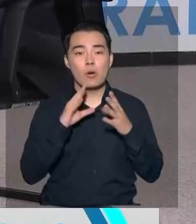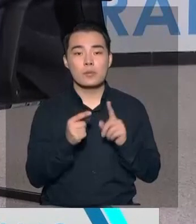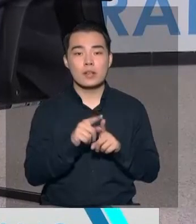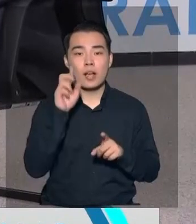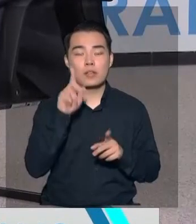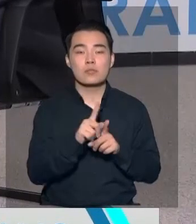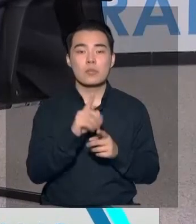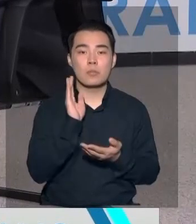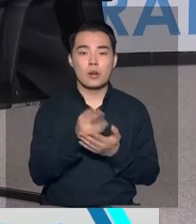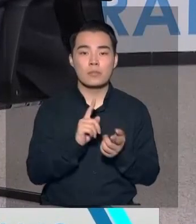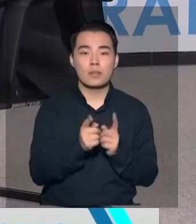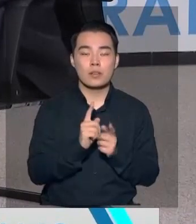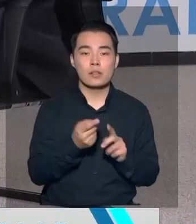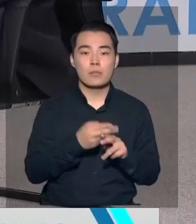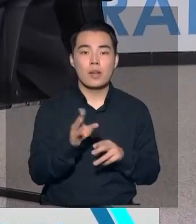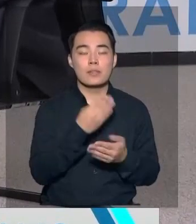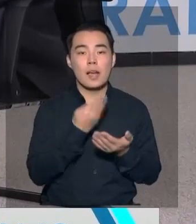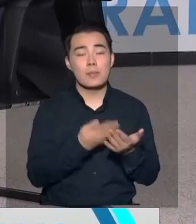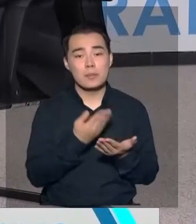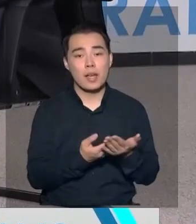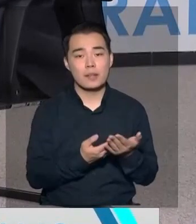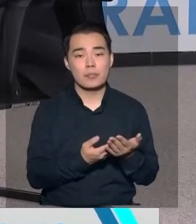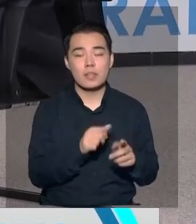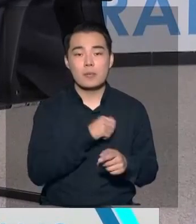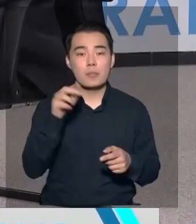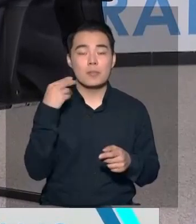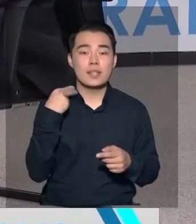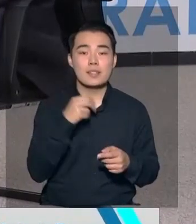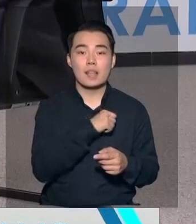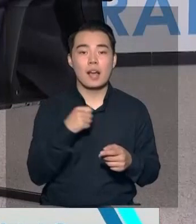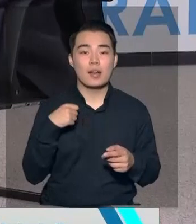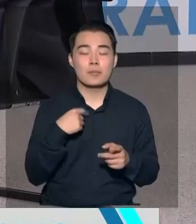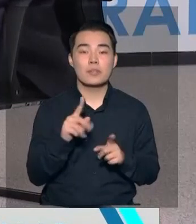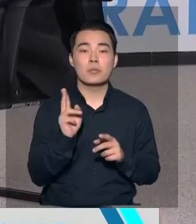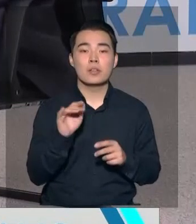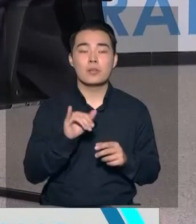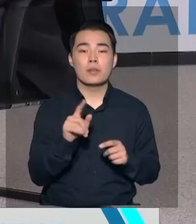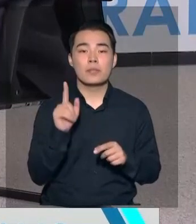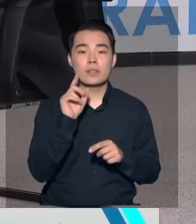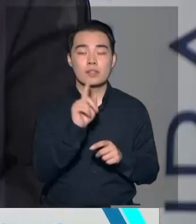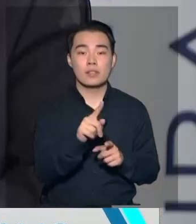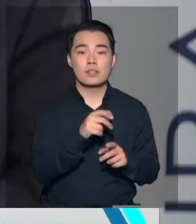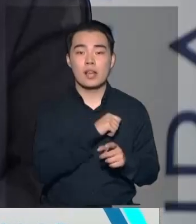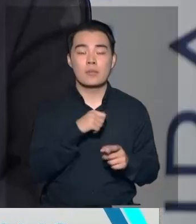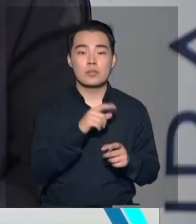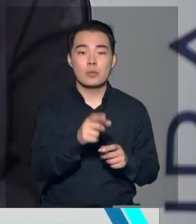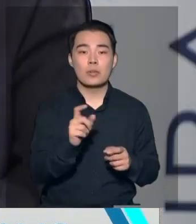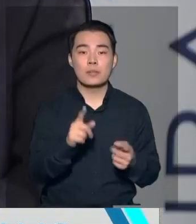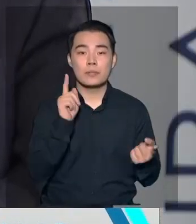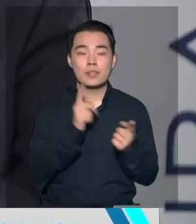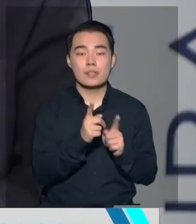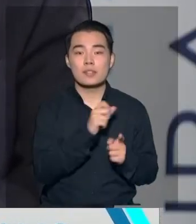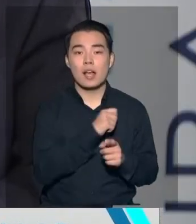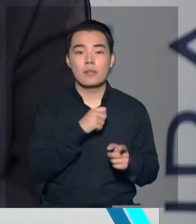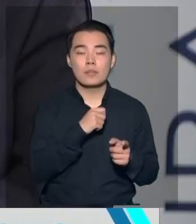не болып жатыр? Қарапайым ғана мысал айтайын. Президент кез келген аймаққа барған кезде халықтың алдына шығып сөз сөйлейді. Сонда мен